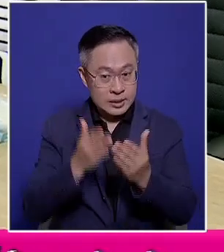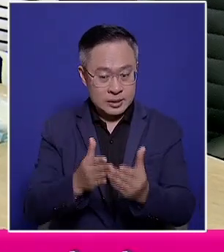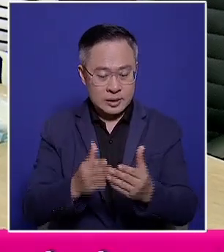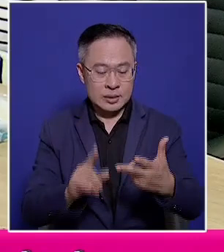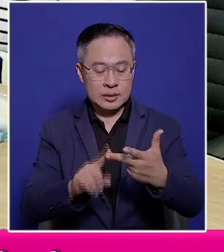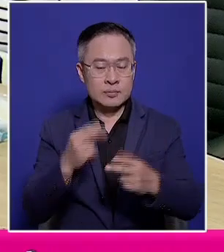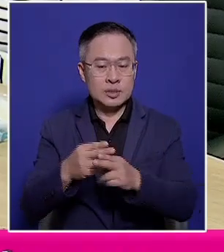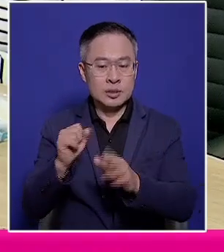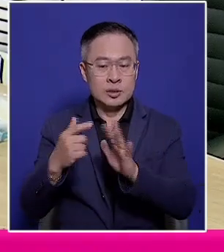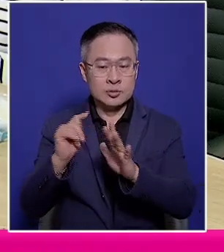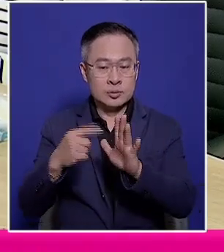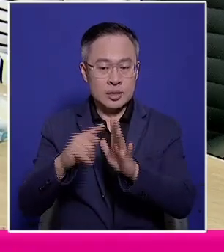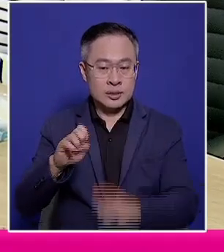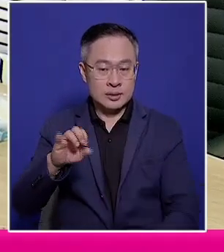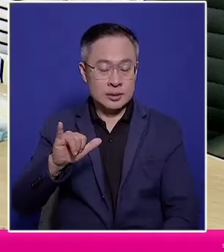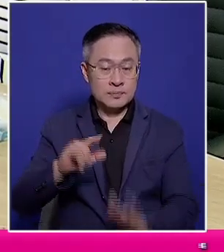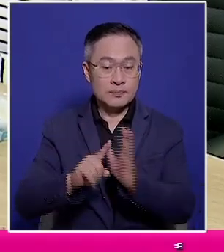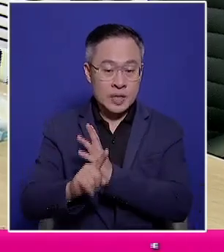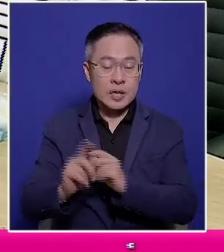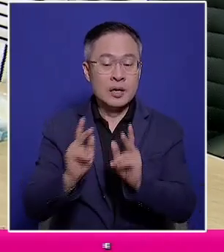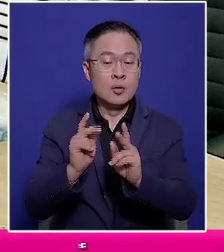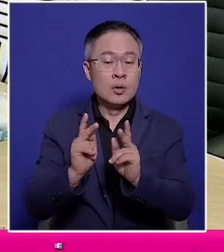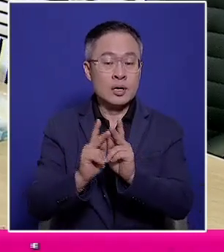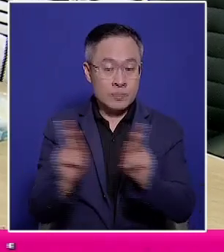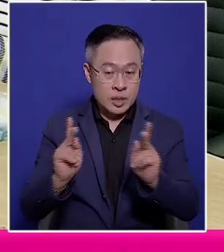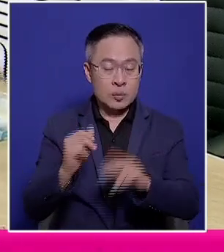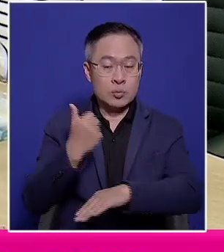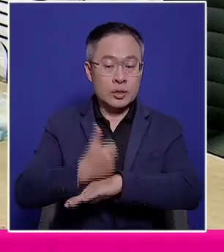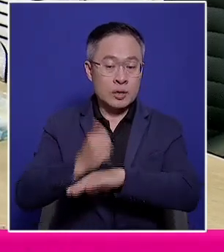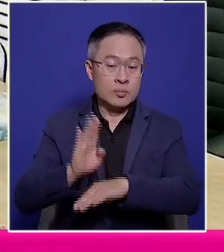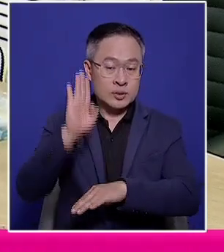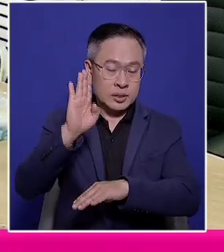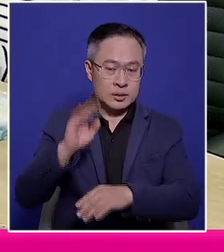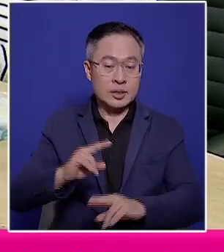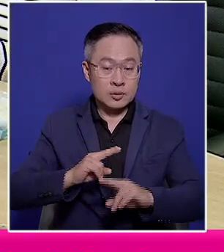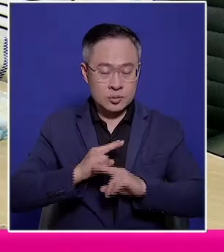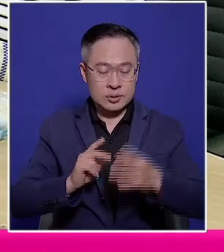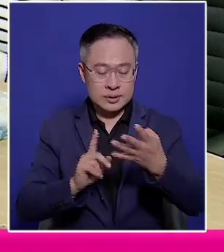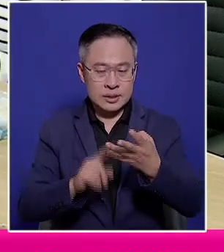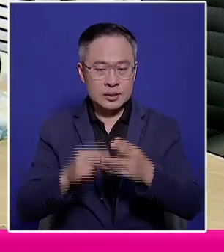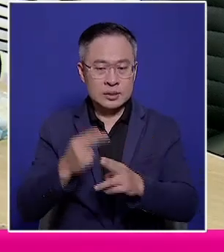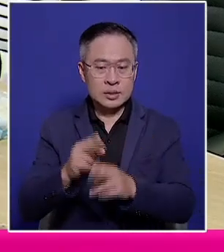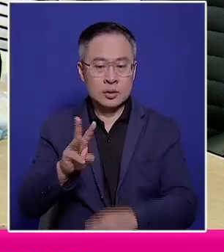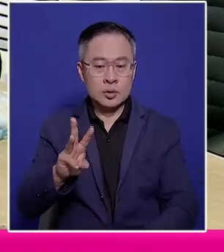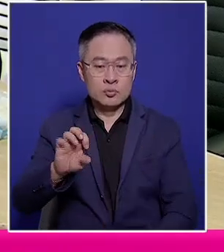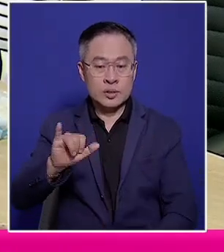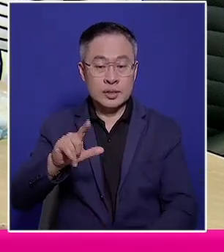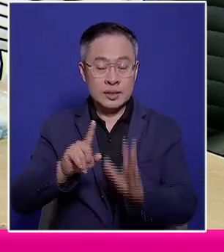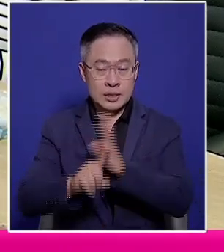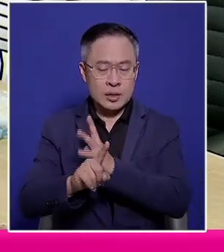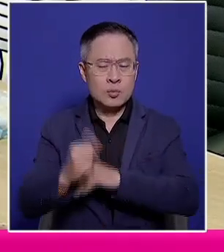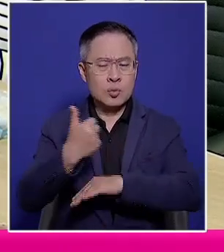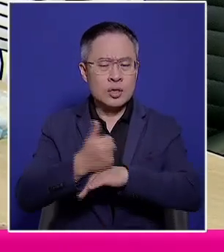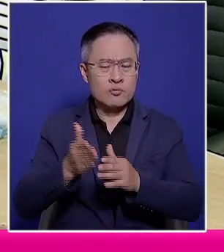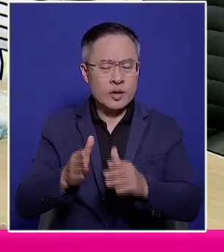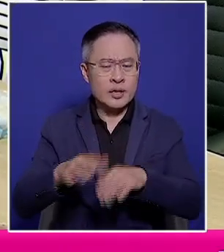คุณสุธาทิพย์วิเชียรวัฒนชัยกรรมการผู้จัดการบริษัทแนนจำกัดและคุณวิไลอัครสมชีพบรรณา